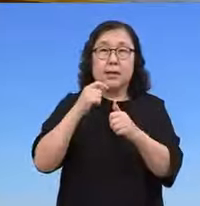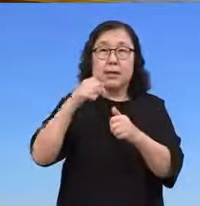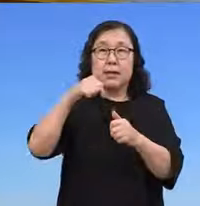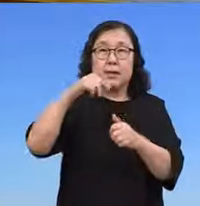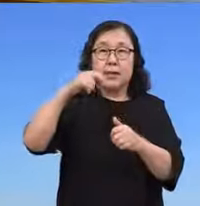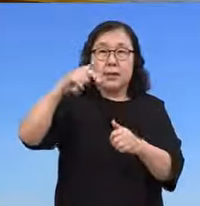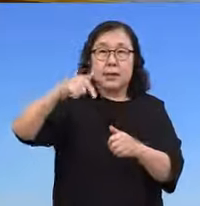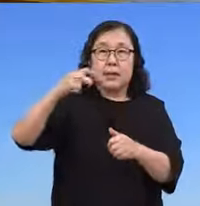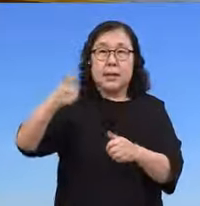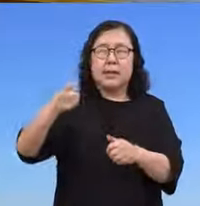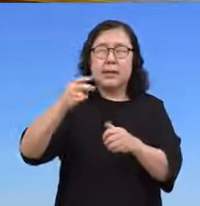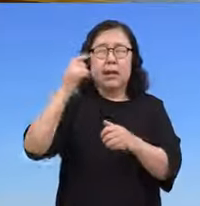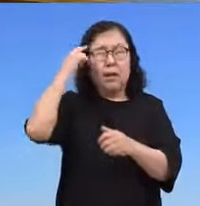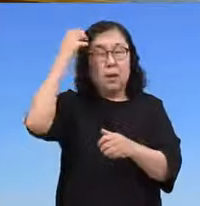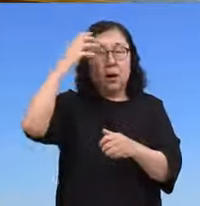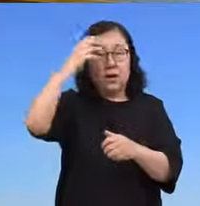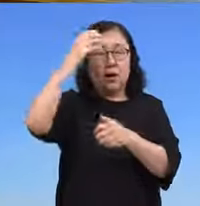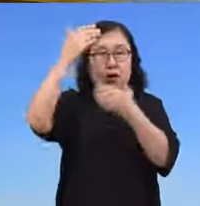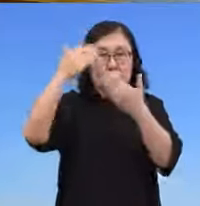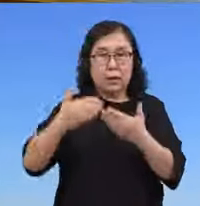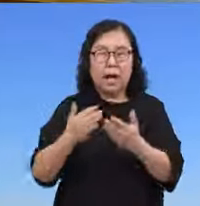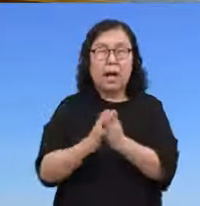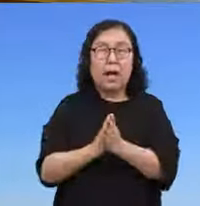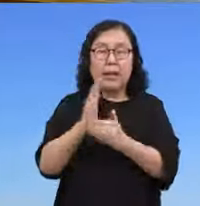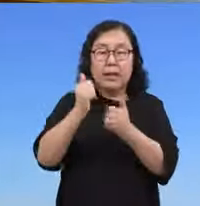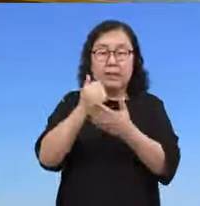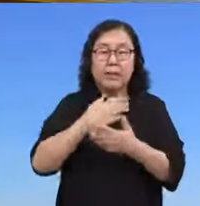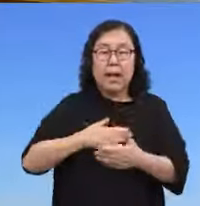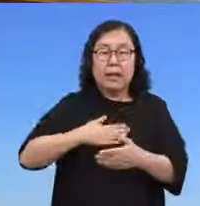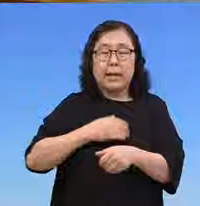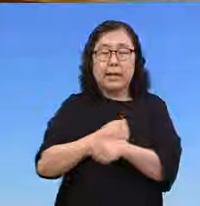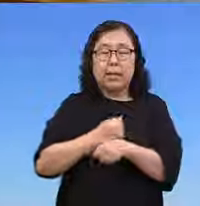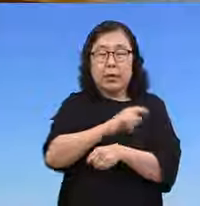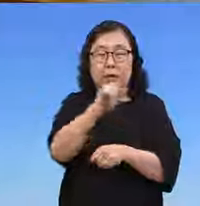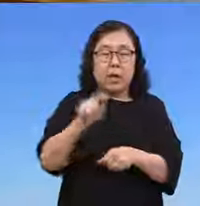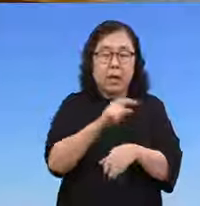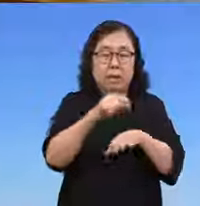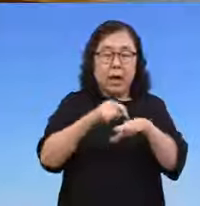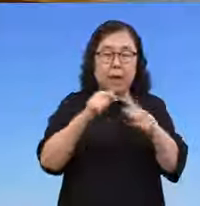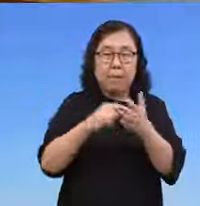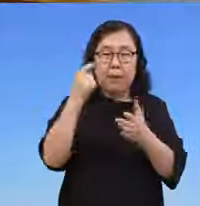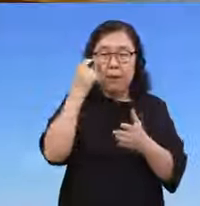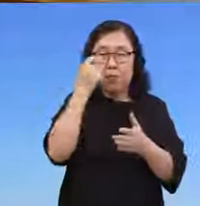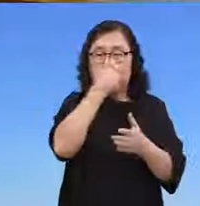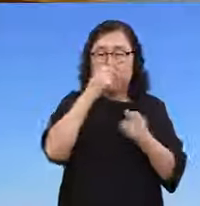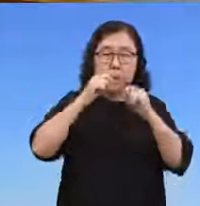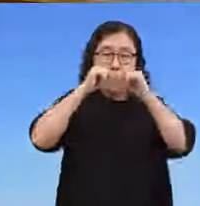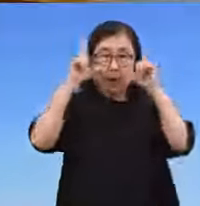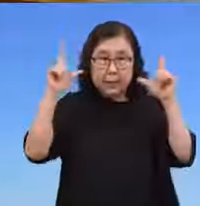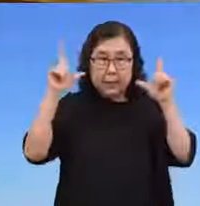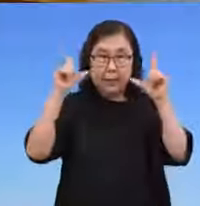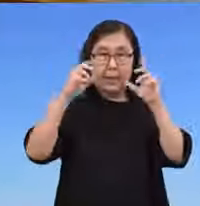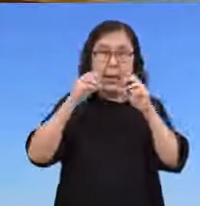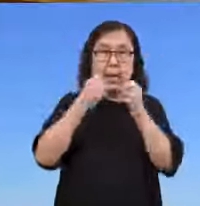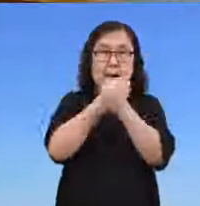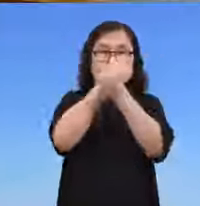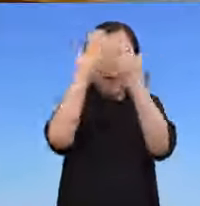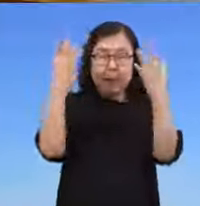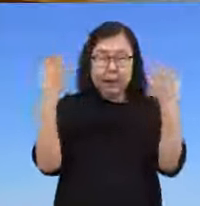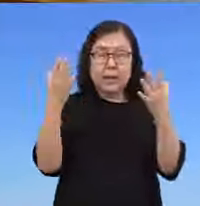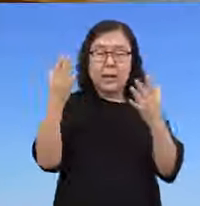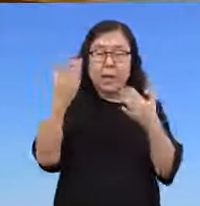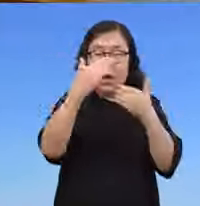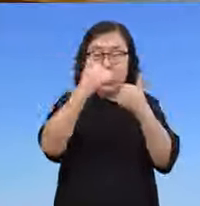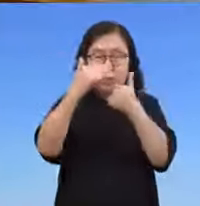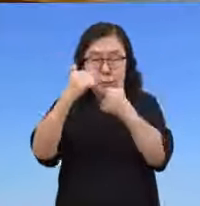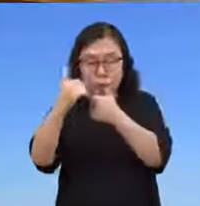하시고, 그 다음에 18절, 너희 마음의 눈을 밝히사, 너희 마음의 눈을 밝히사 그의 부르심의